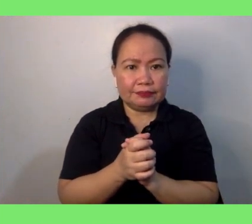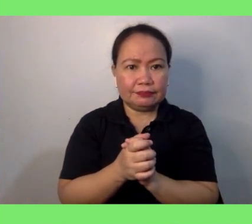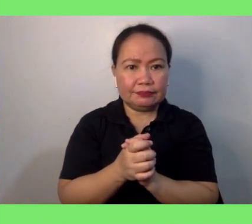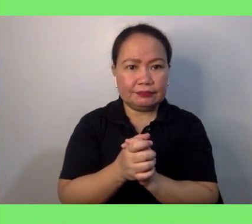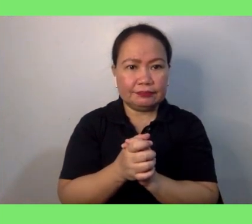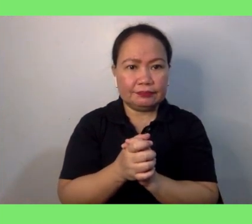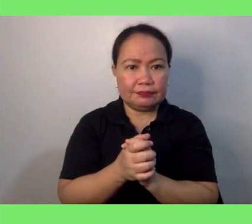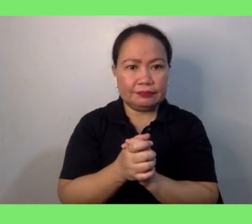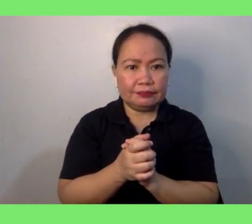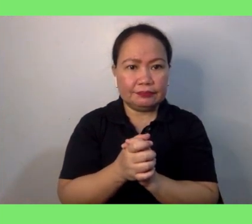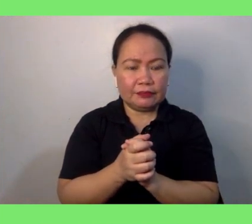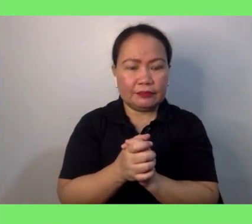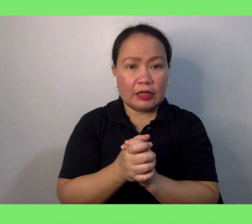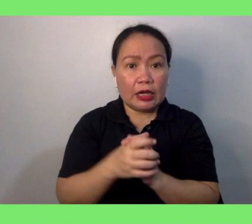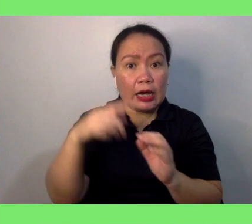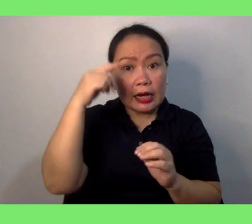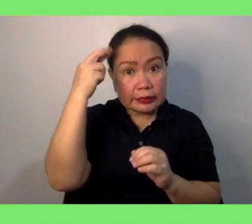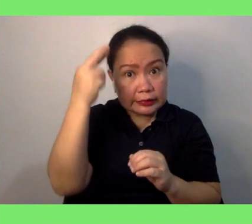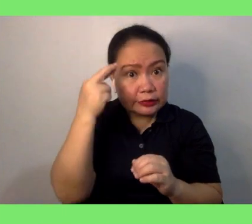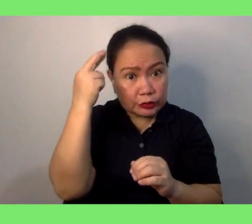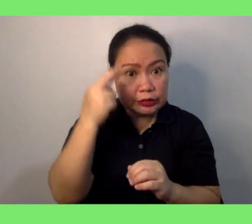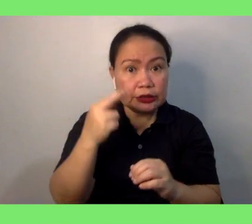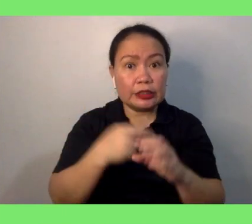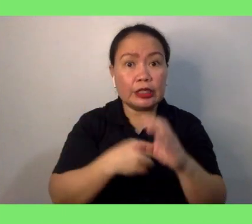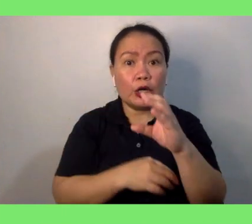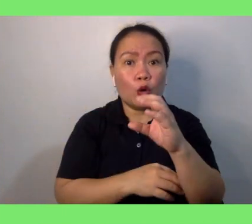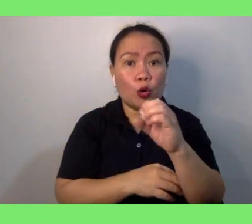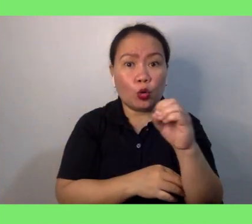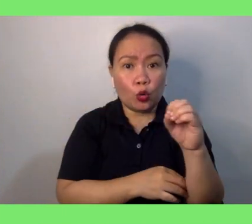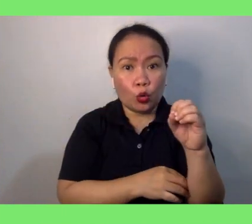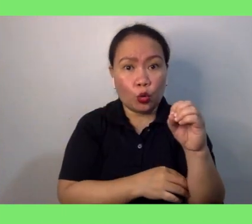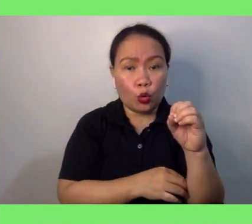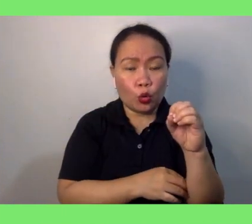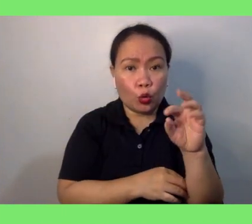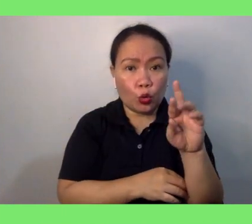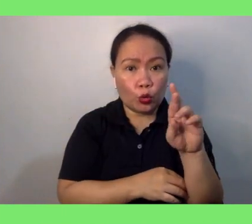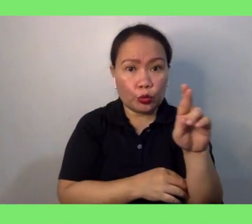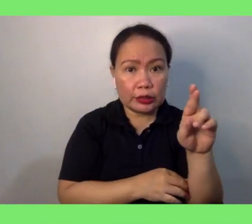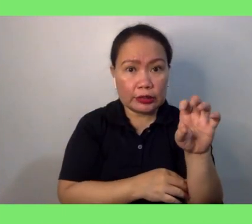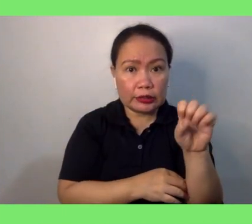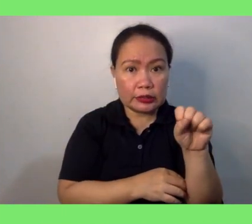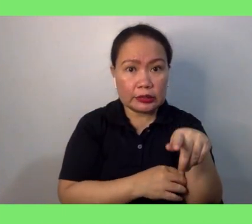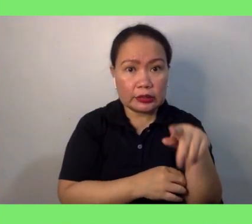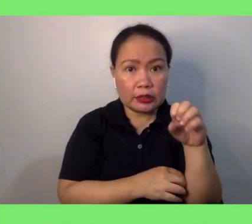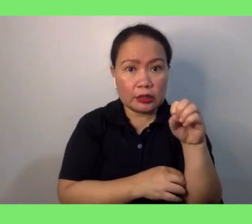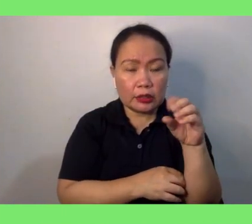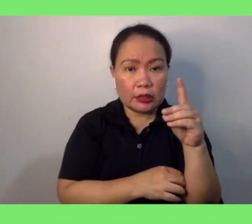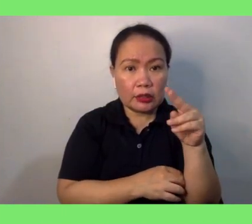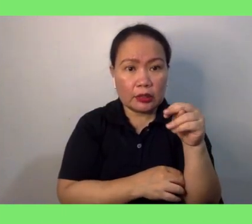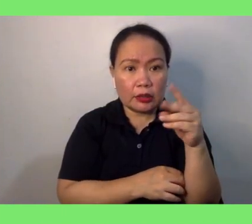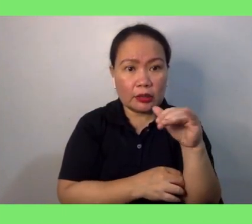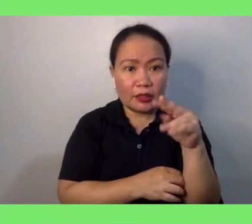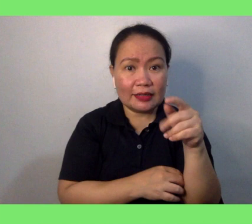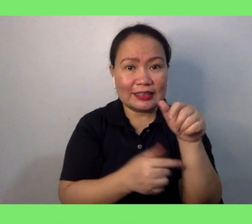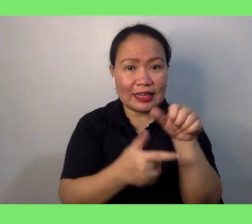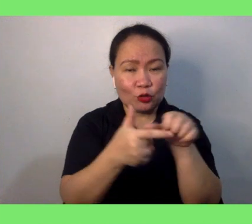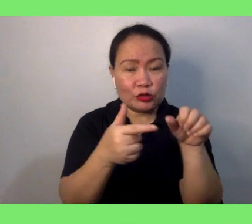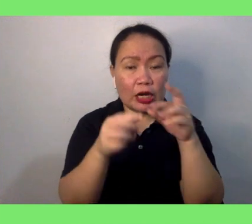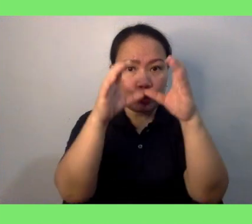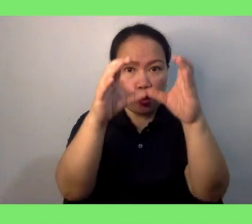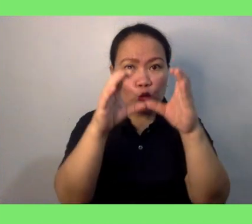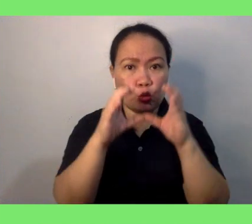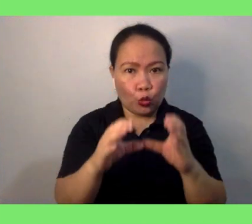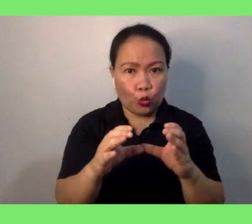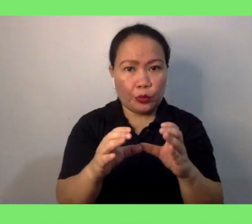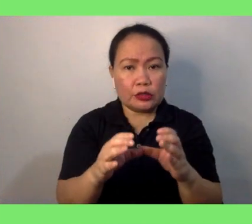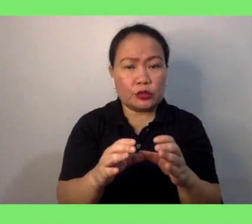this is 38 degrees. Okay? Anong reason? corresponding angles are congruent. So,